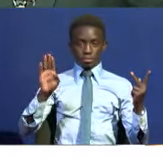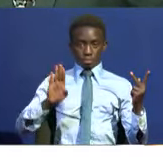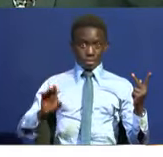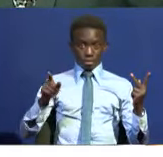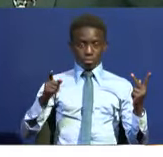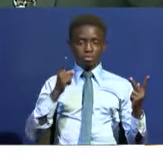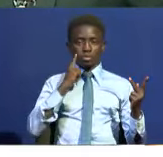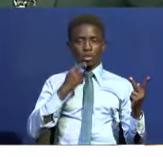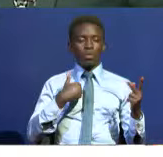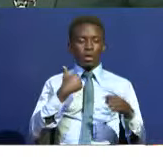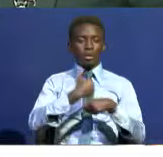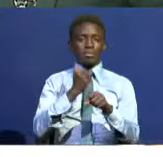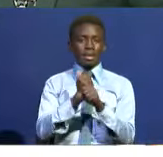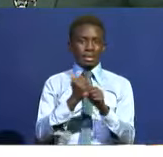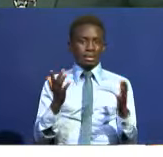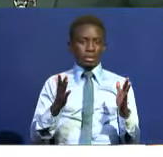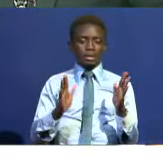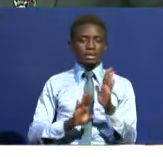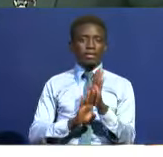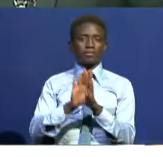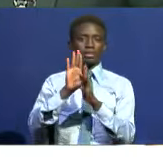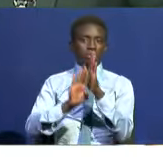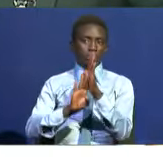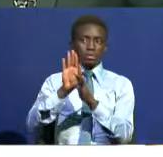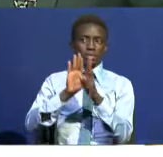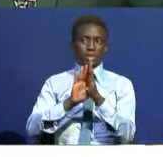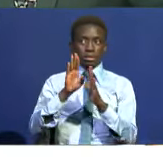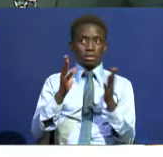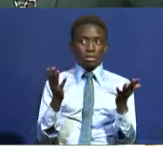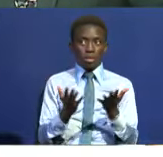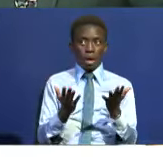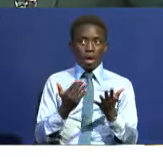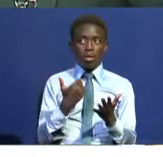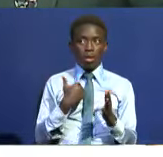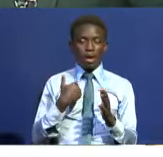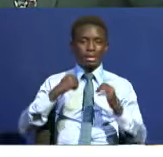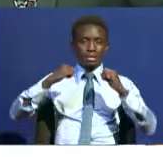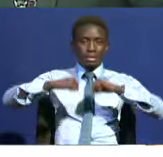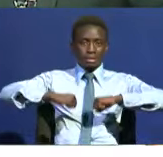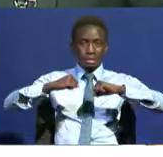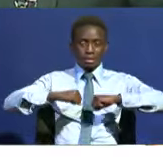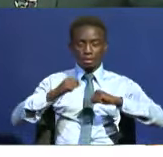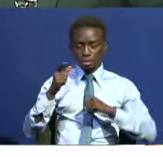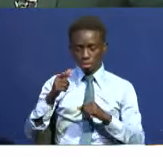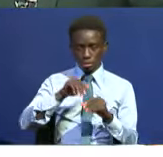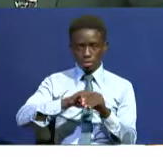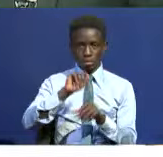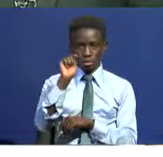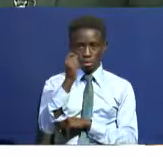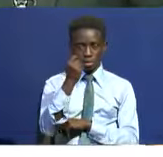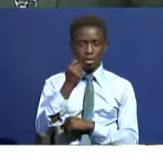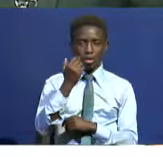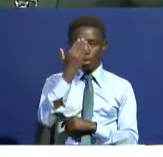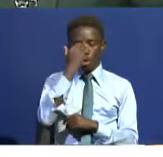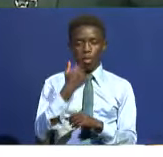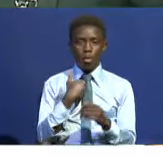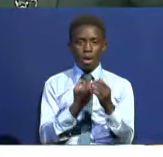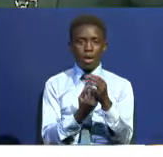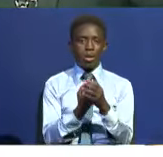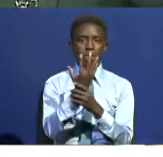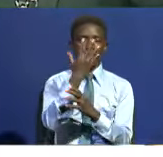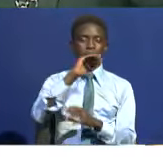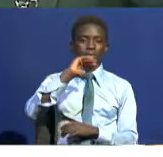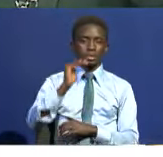endelevu na shirikishi ni harakati ya mustakabali utakaokubalika katika Kenya kutokana na ukuaji wa miji. Afisa mkuu